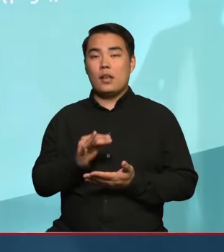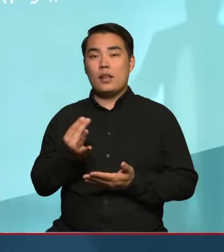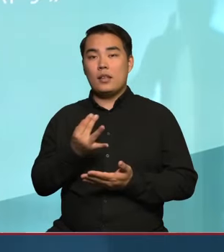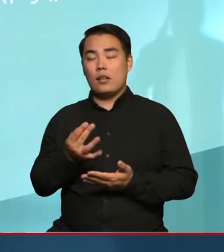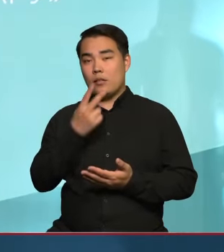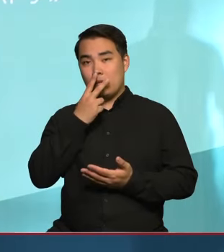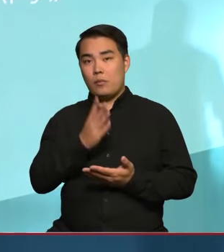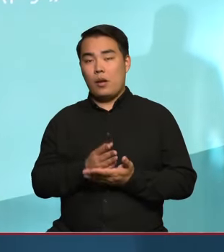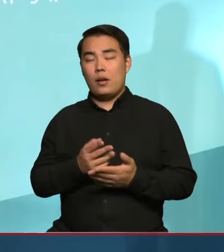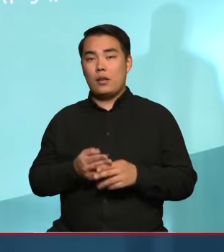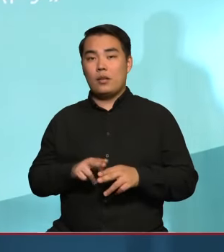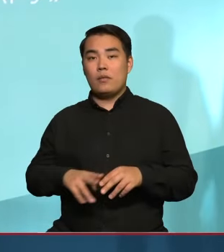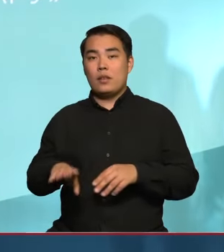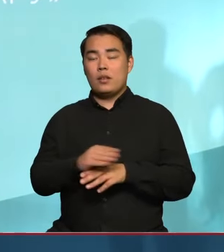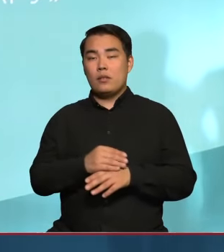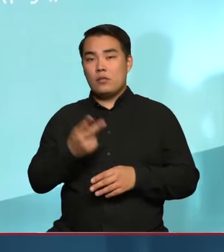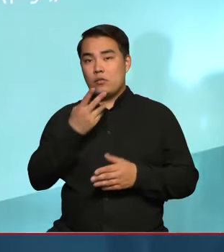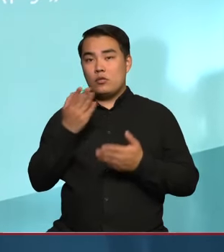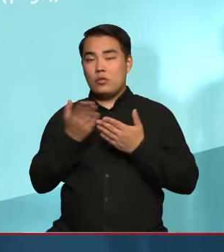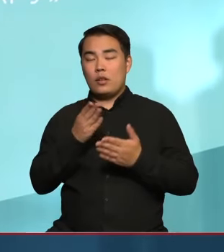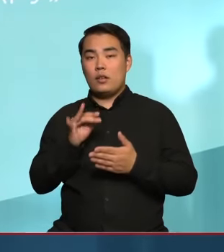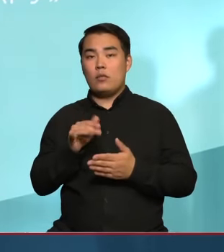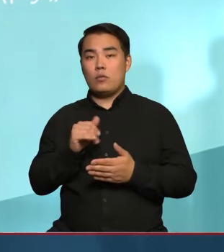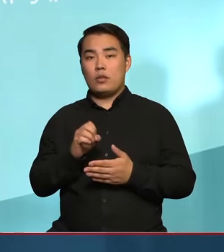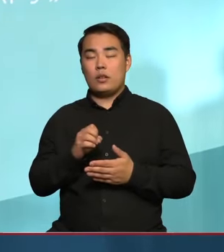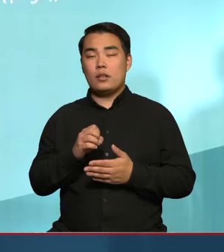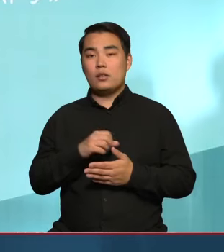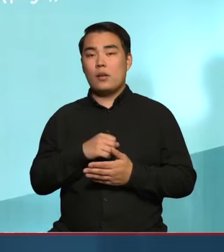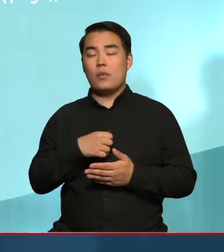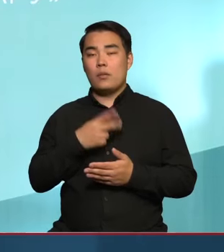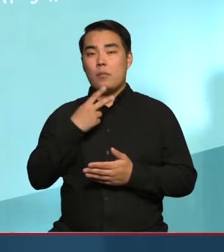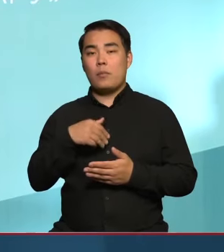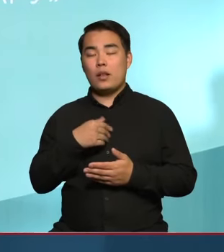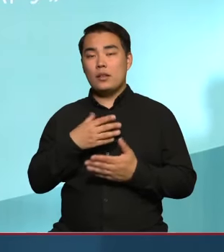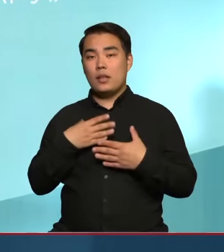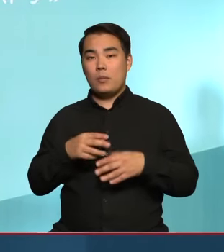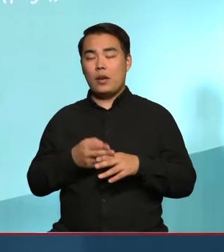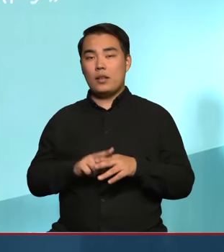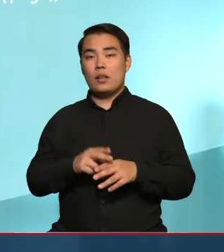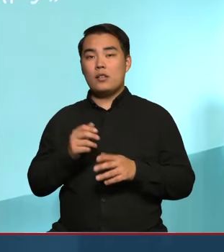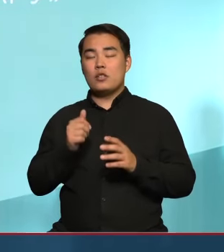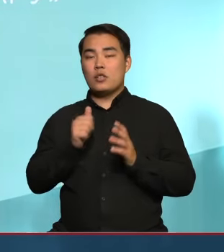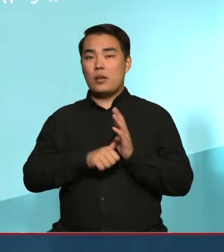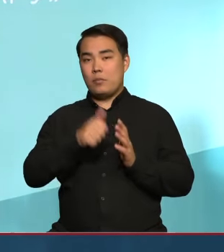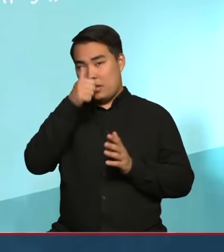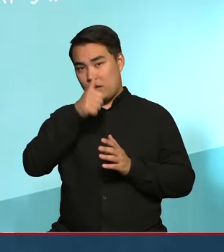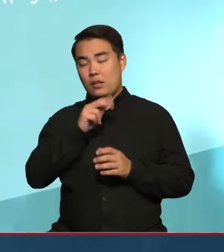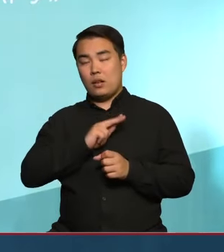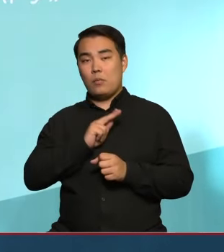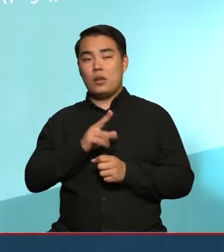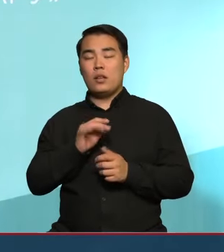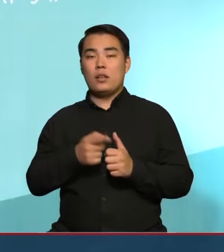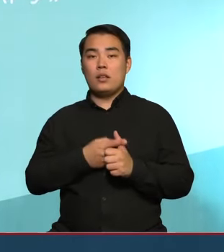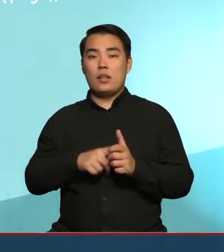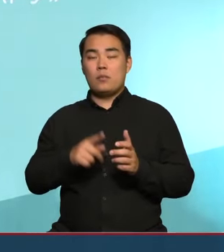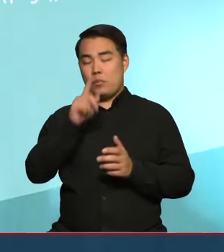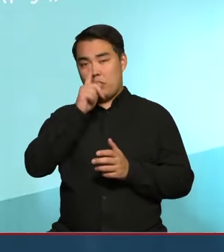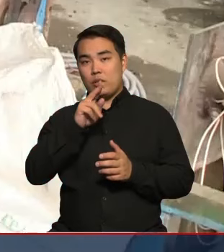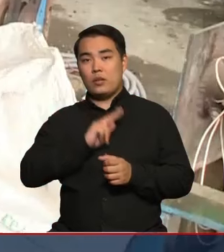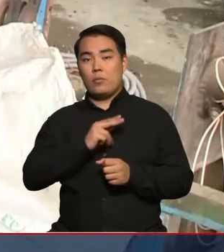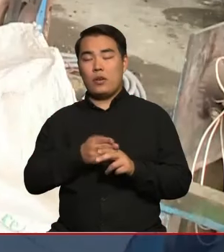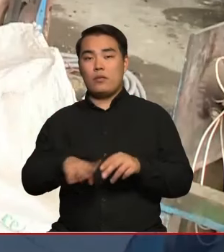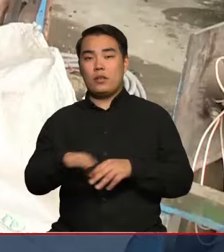ашады, оборудың барлығын алады да, уже ажағында табыс көрмегесін, көбісі бір алтай жасайды, әрі кетсе бір жыл жасайды да жабылай береді ол